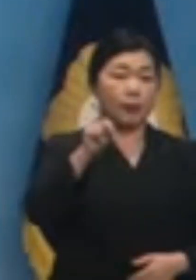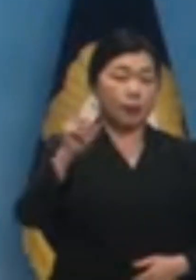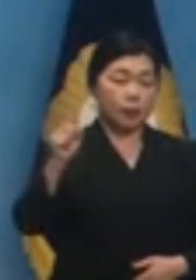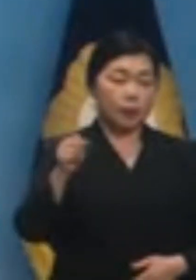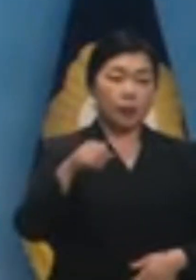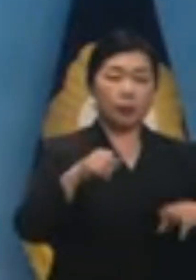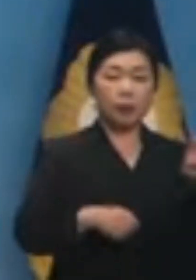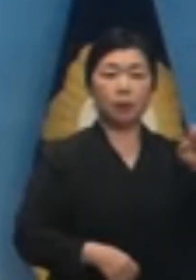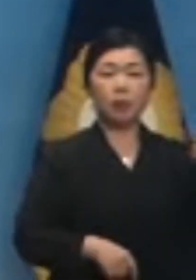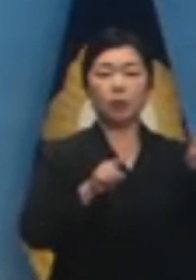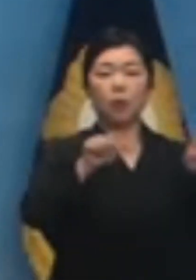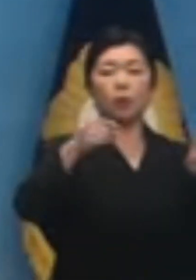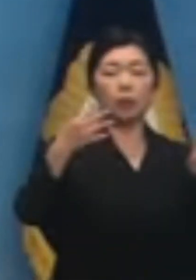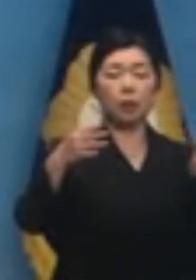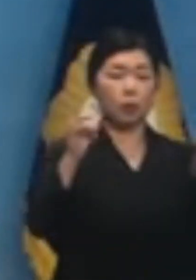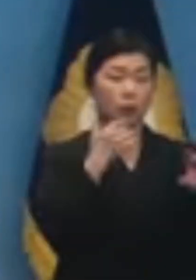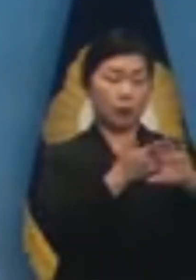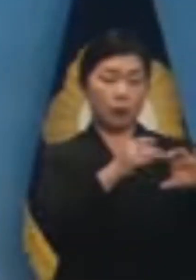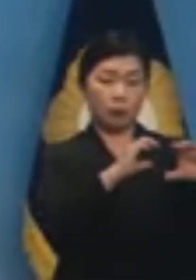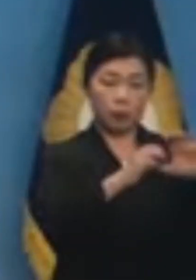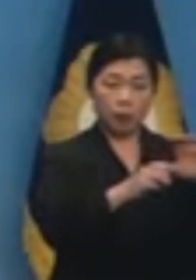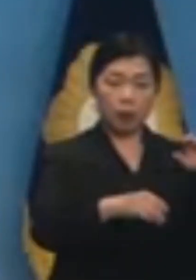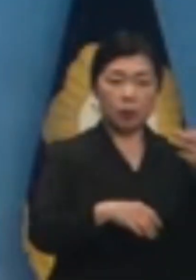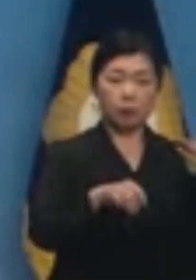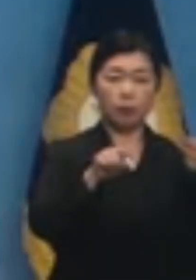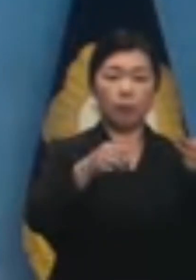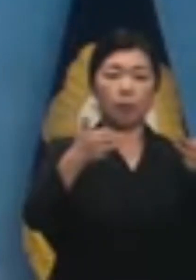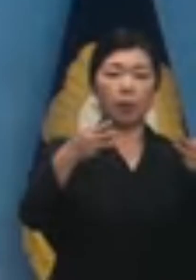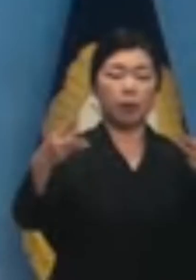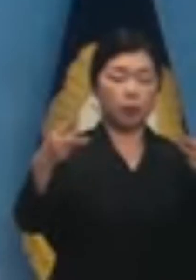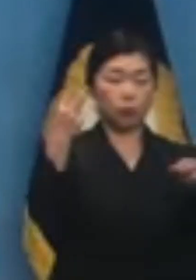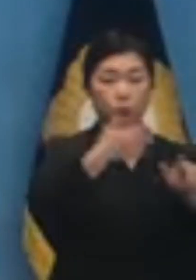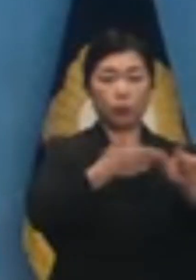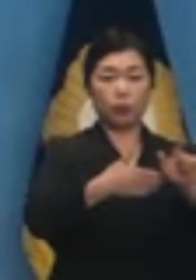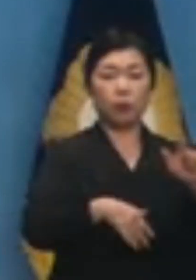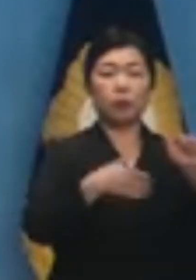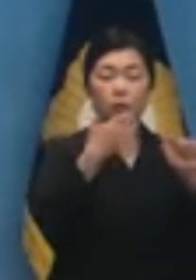SNS 21.54, 커뮤니티 13.82, 유튜브